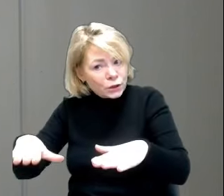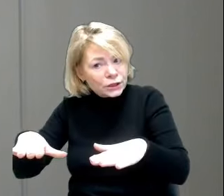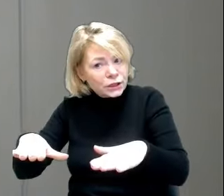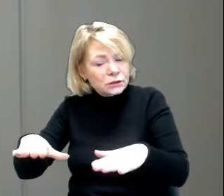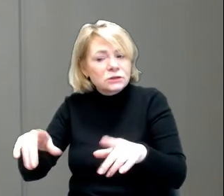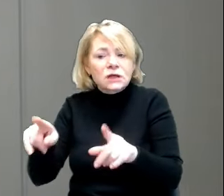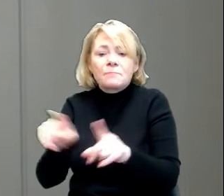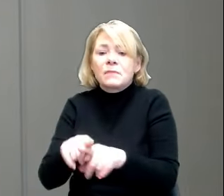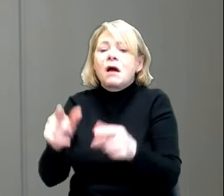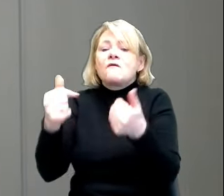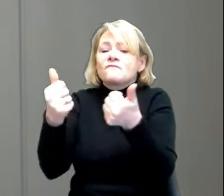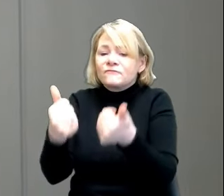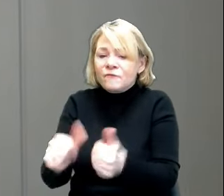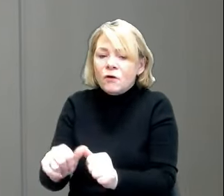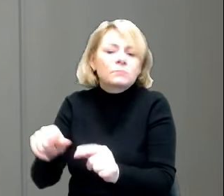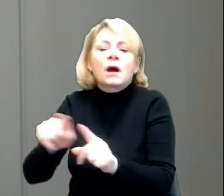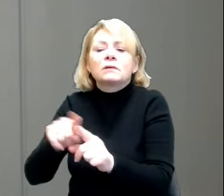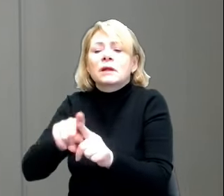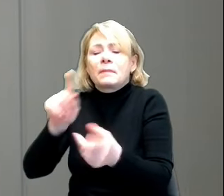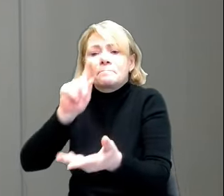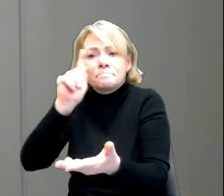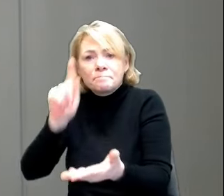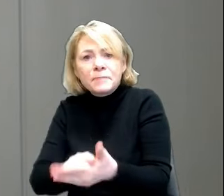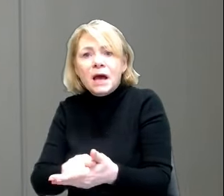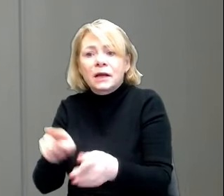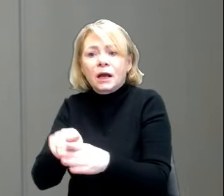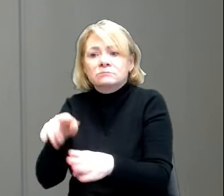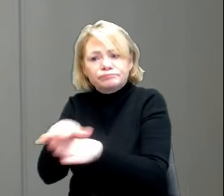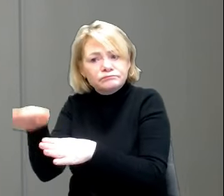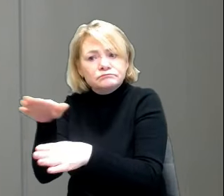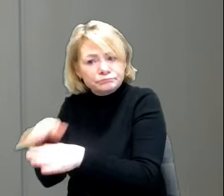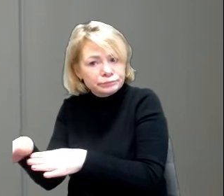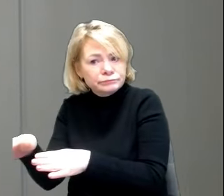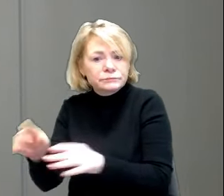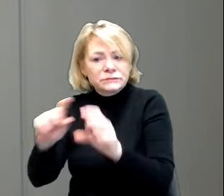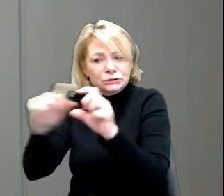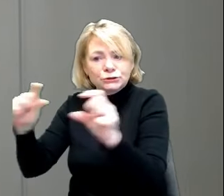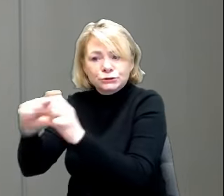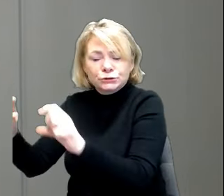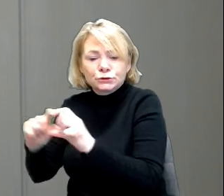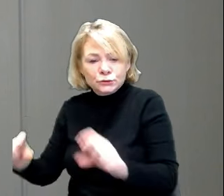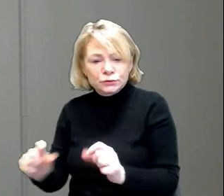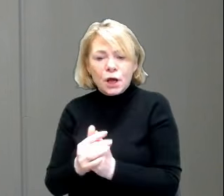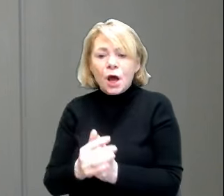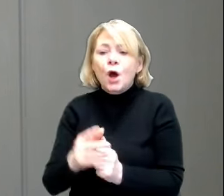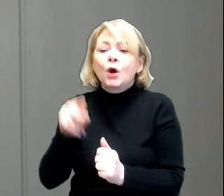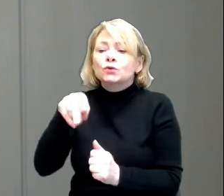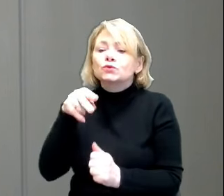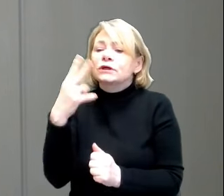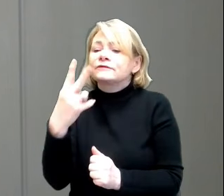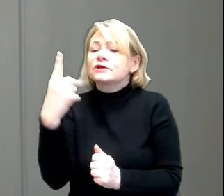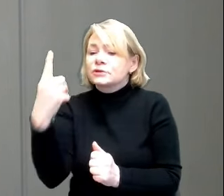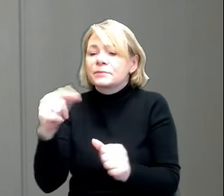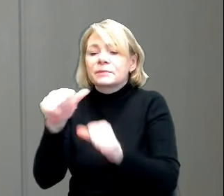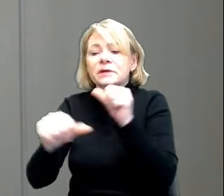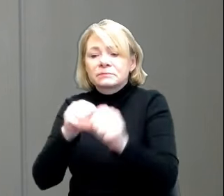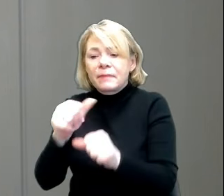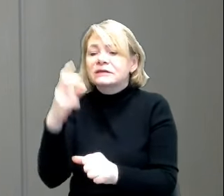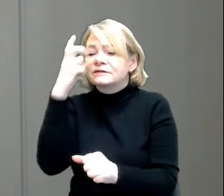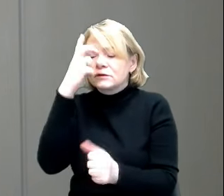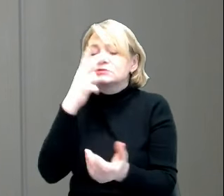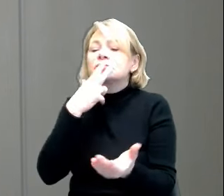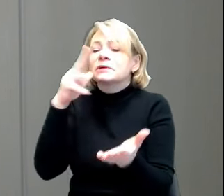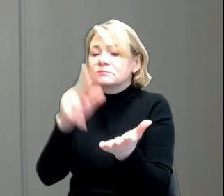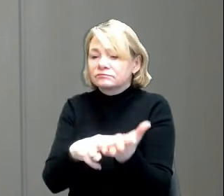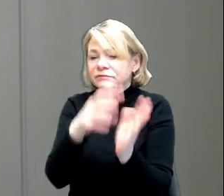an saąvininko teises ir pareigas įgyvendinos institucijos 21 metais buvo patikslinta kad vyriausybės patvirtintas aprašas numatant